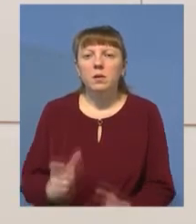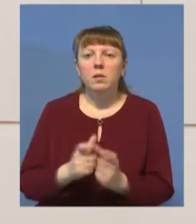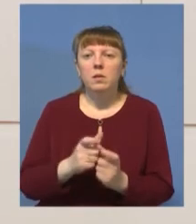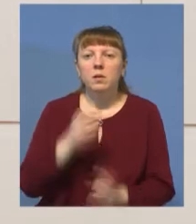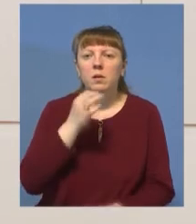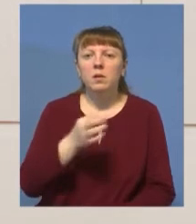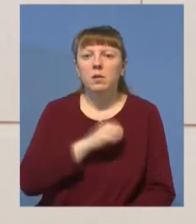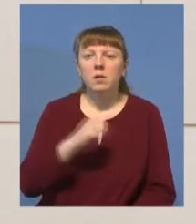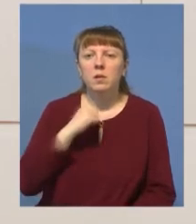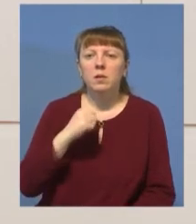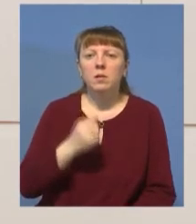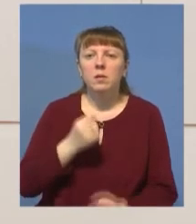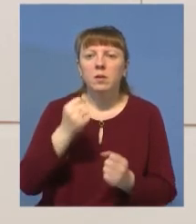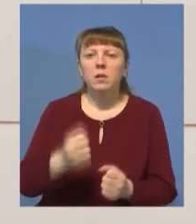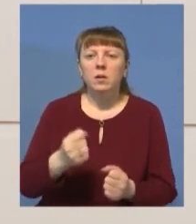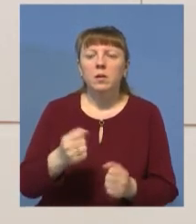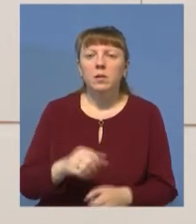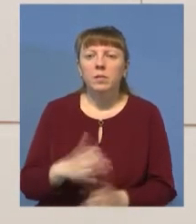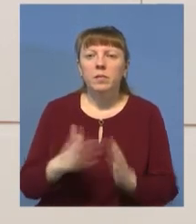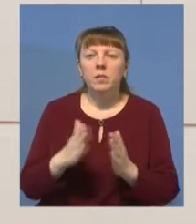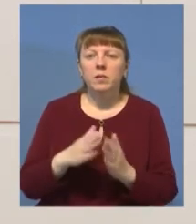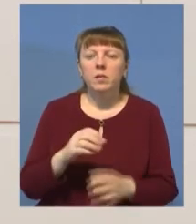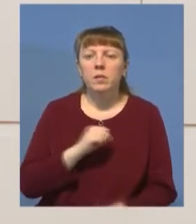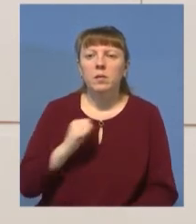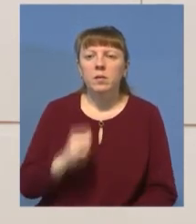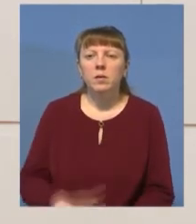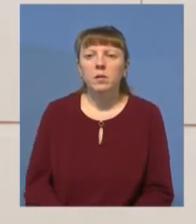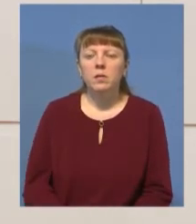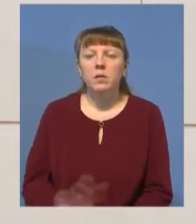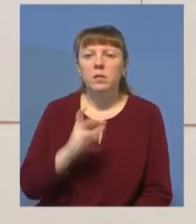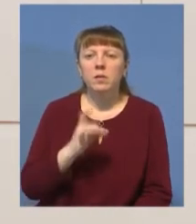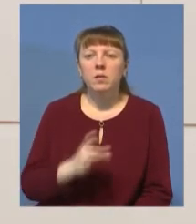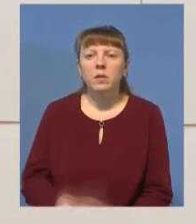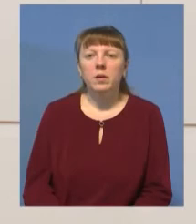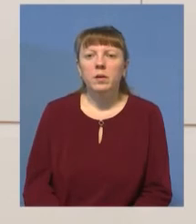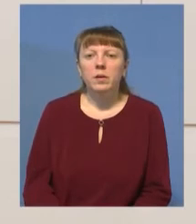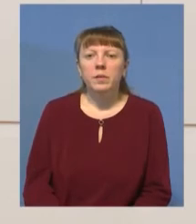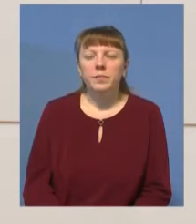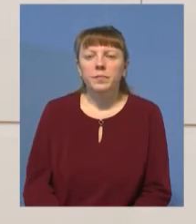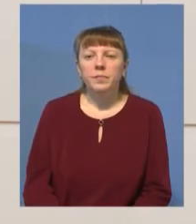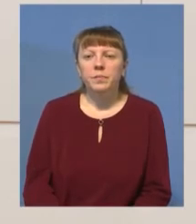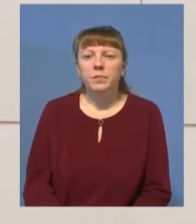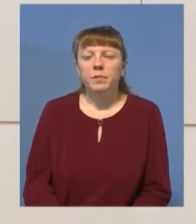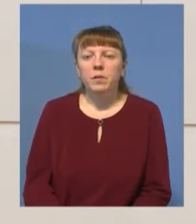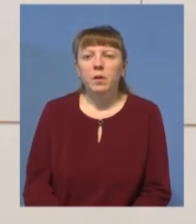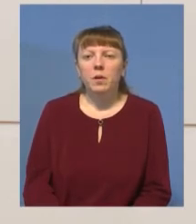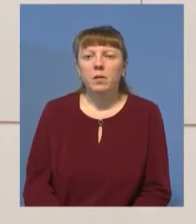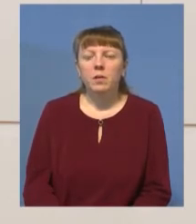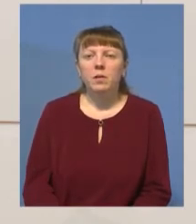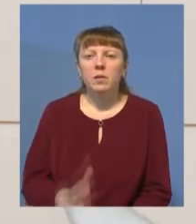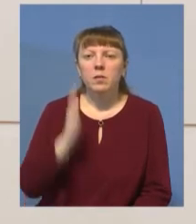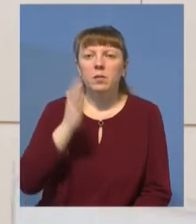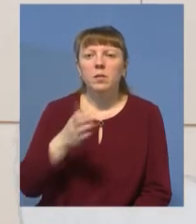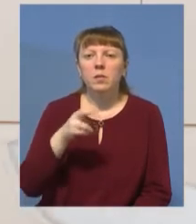сказал, я сам доставлю до своего дома, до своей квартиры данный товар. Но однако же, каким-то образом, видимо, в период